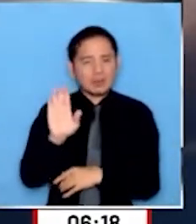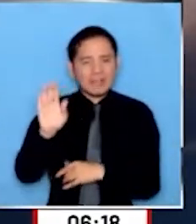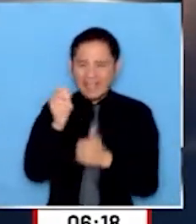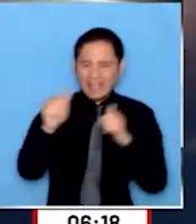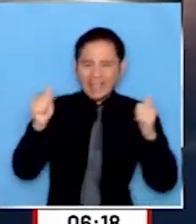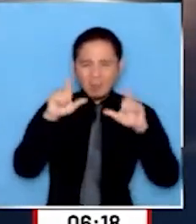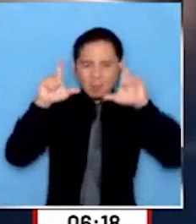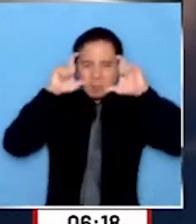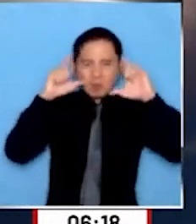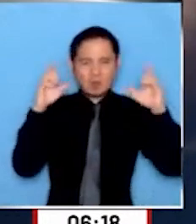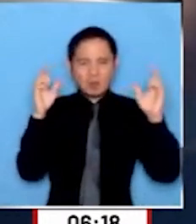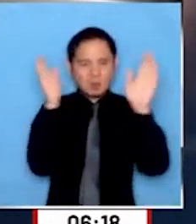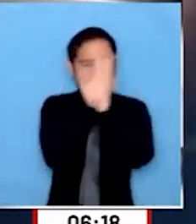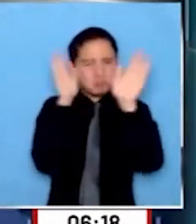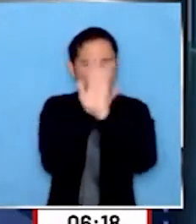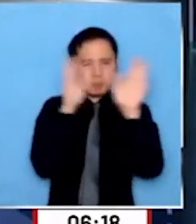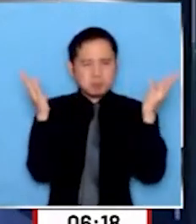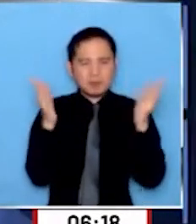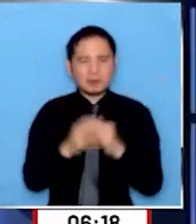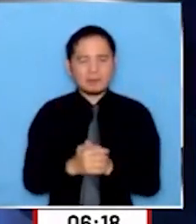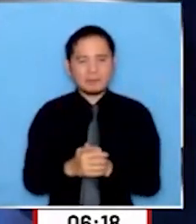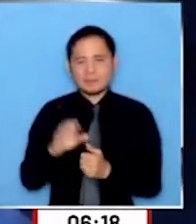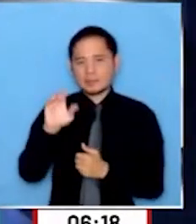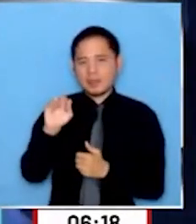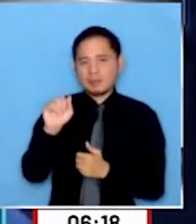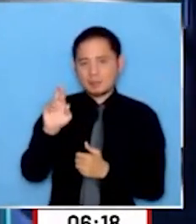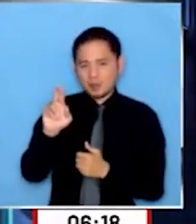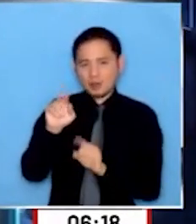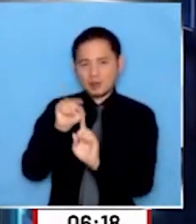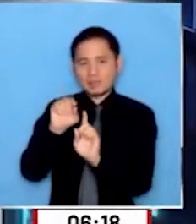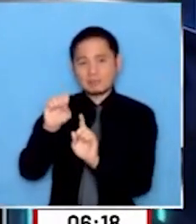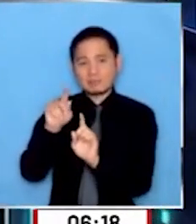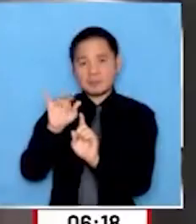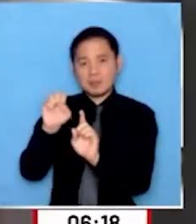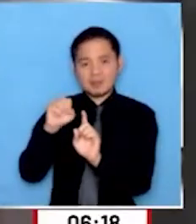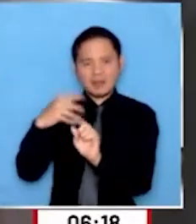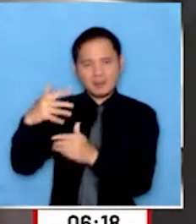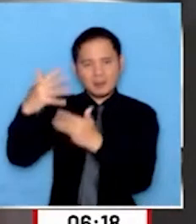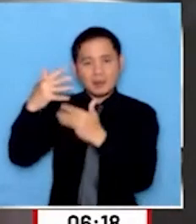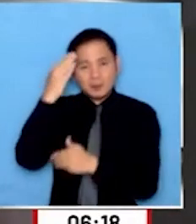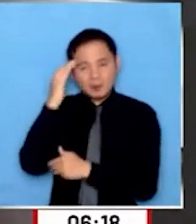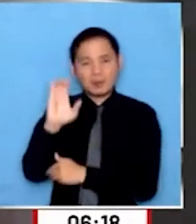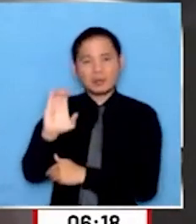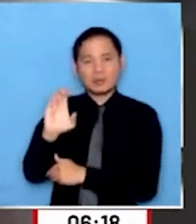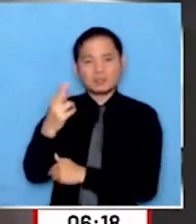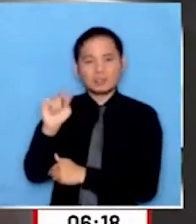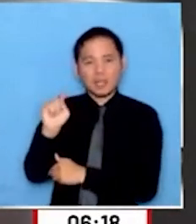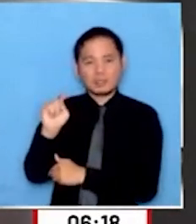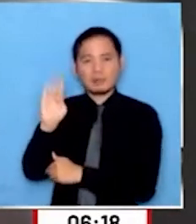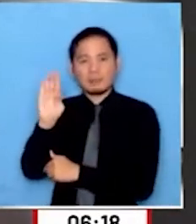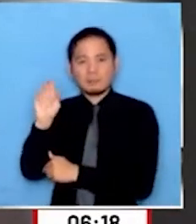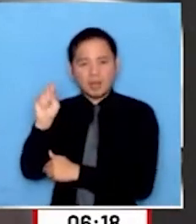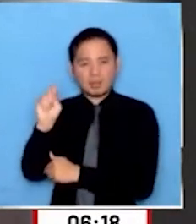alam mo na matagal lang may AI sa cyberspace at isa ang mga chatbot sa mga naunang uri ng AI. Noong nakaraang taon, higit na